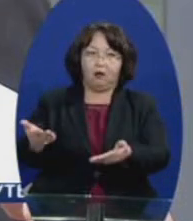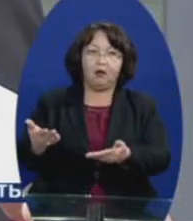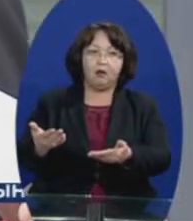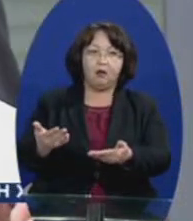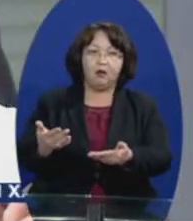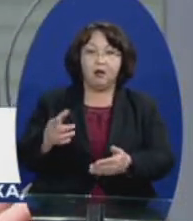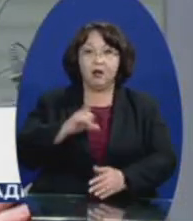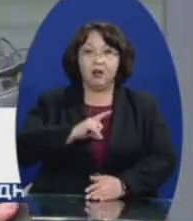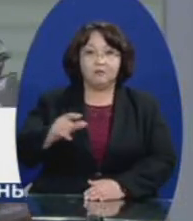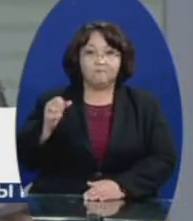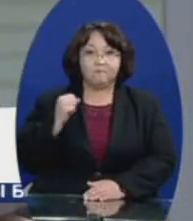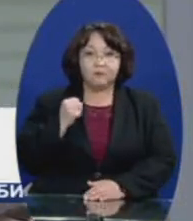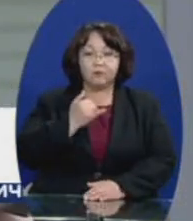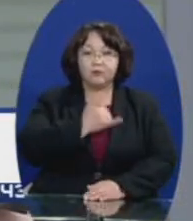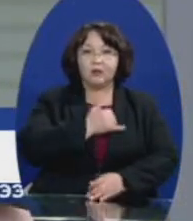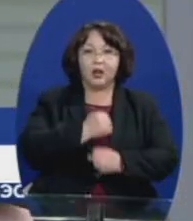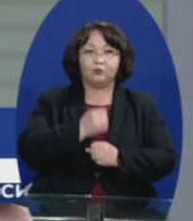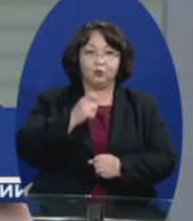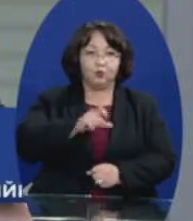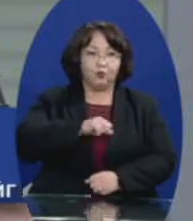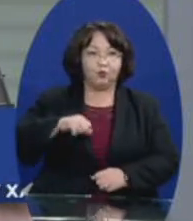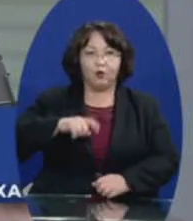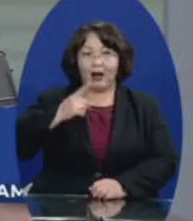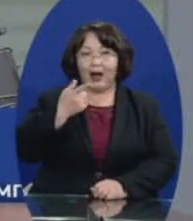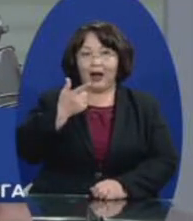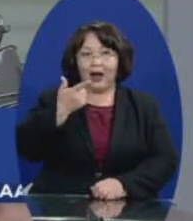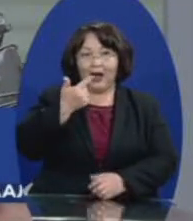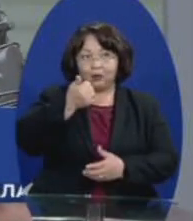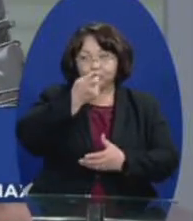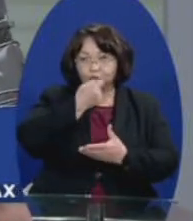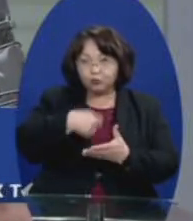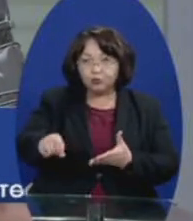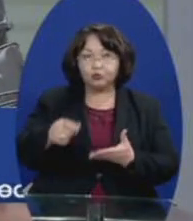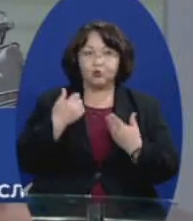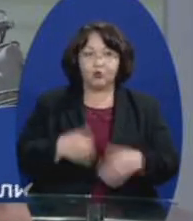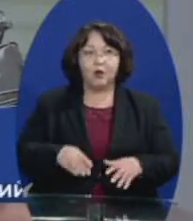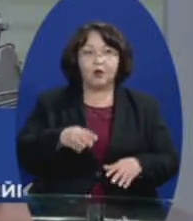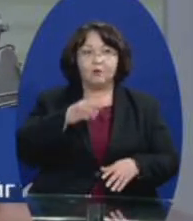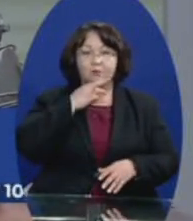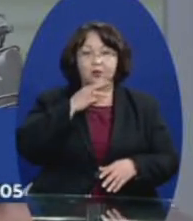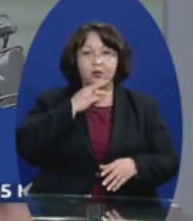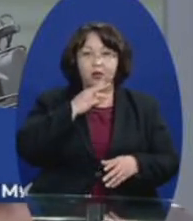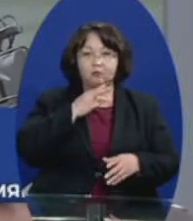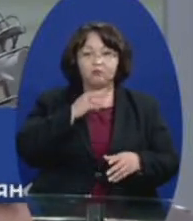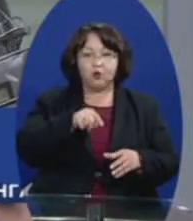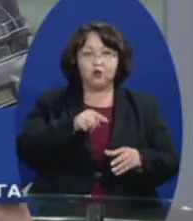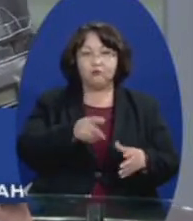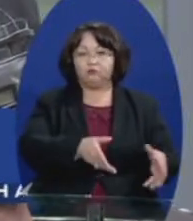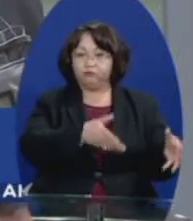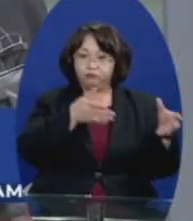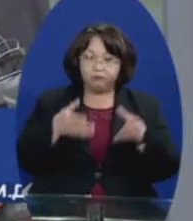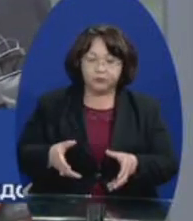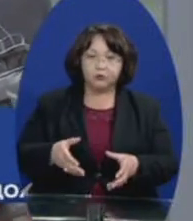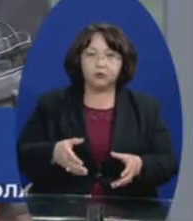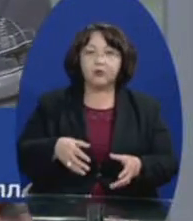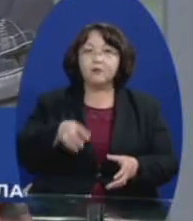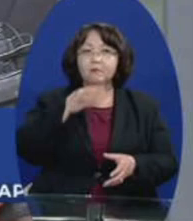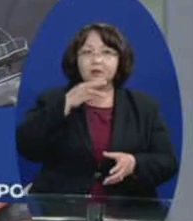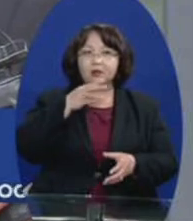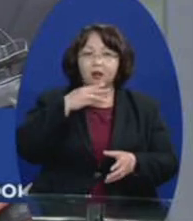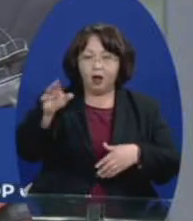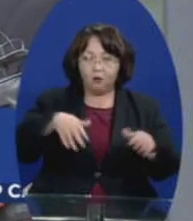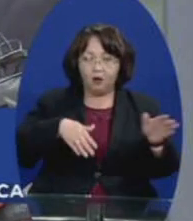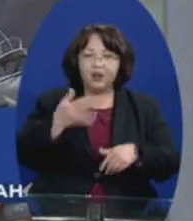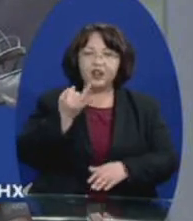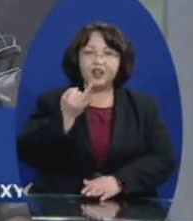эрх бүхий албан тушаалтаа өөрөө гарын үсгээ зураад мэдээлэл гэж өгсөн. Тэгээ бид нар мэдээллийг шилэн дэмдэр нэгтгэхдээ яасан бэ гэхээр